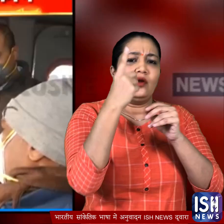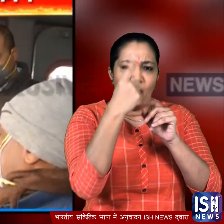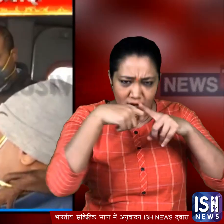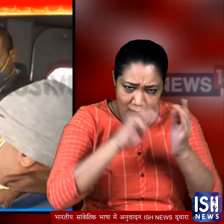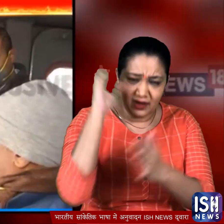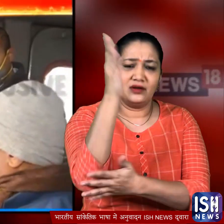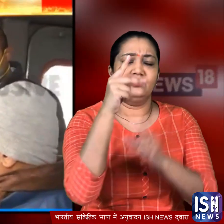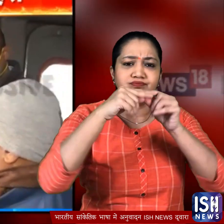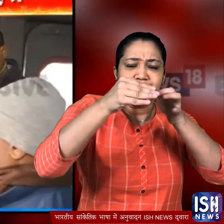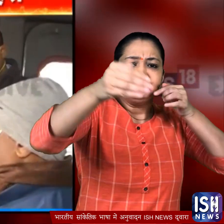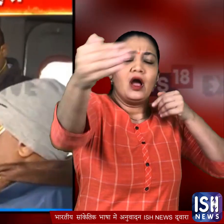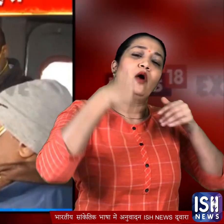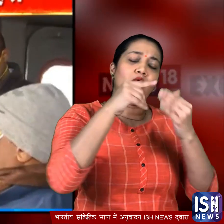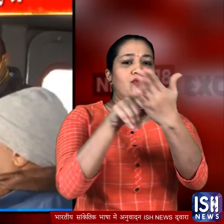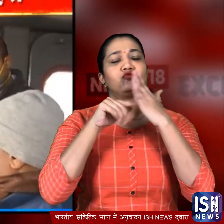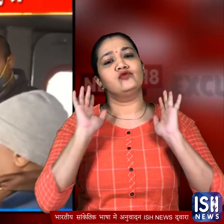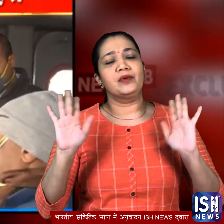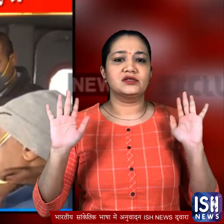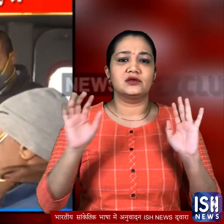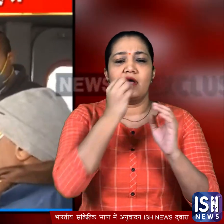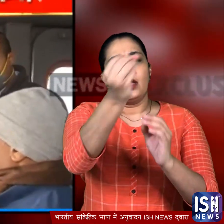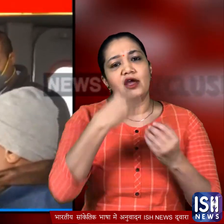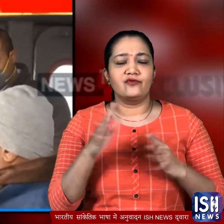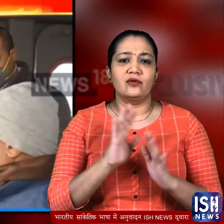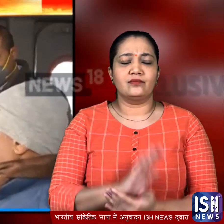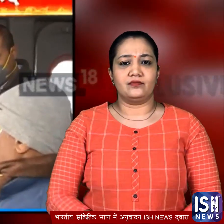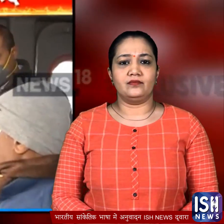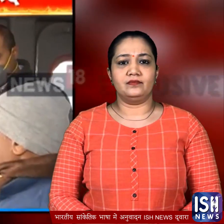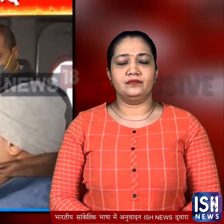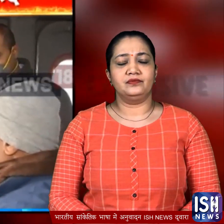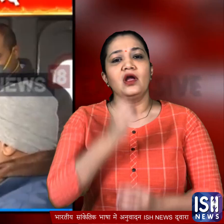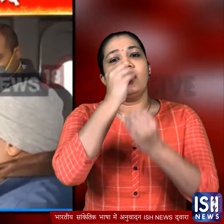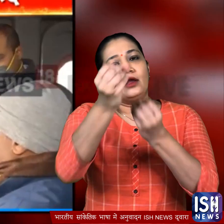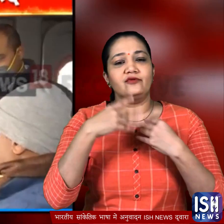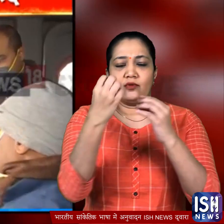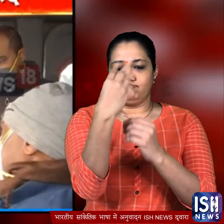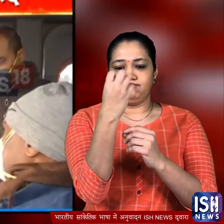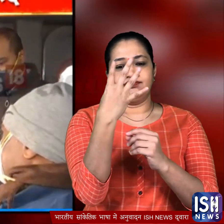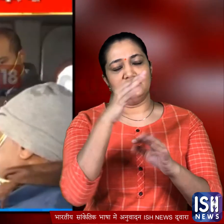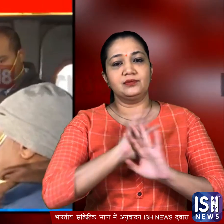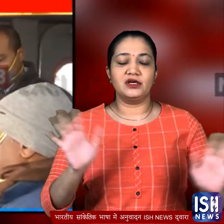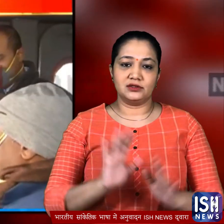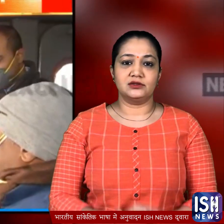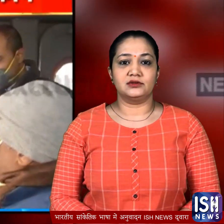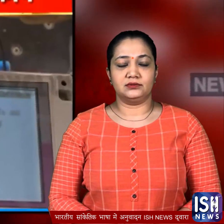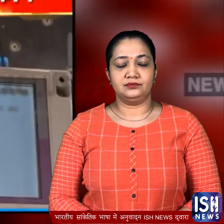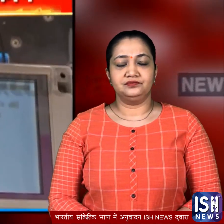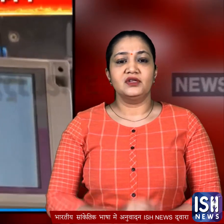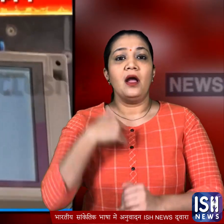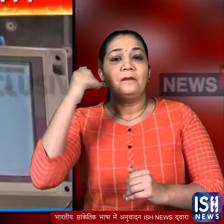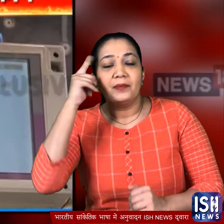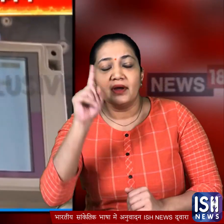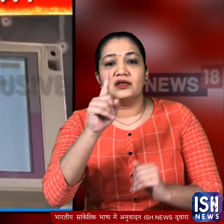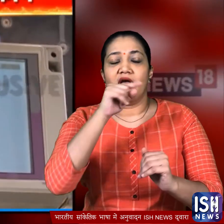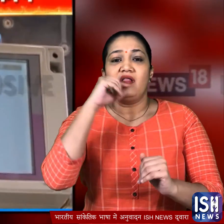हमारे लोको से, हमारे इंजन से, लोको पायलट की नजर से लगभग कितना दूर है, वो इस पे फ्लैश होता है इसके डिस्प्ले पे। लेकिन ये